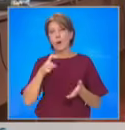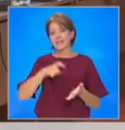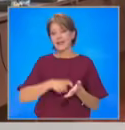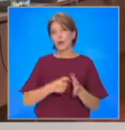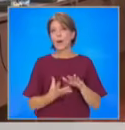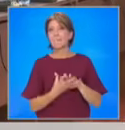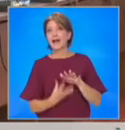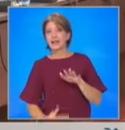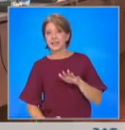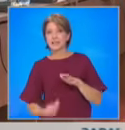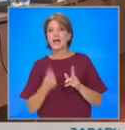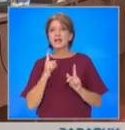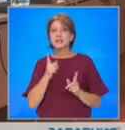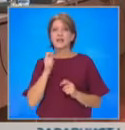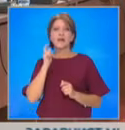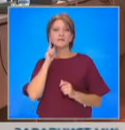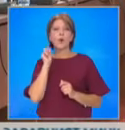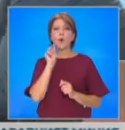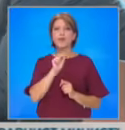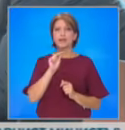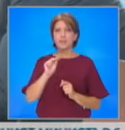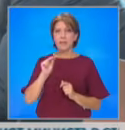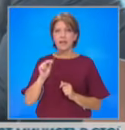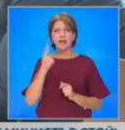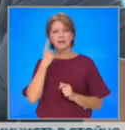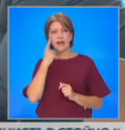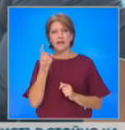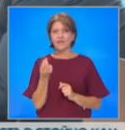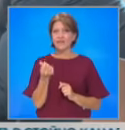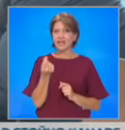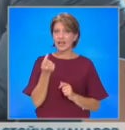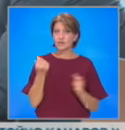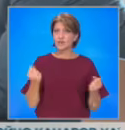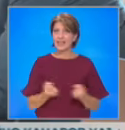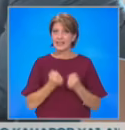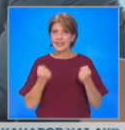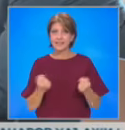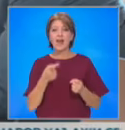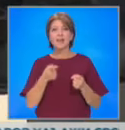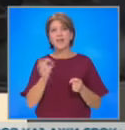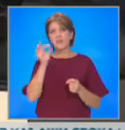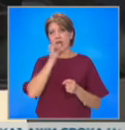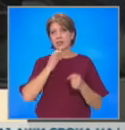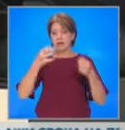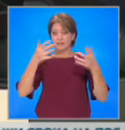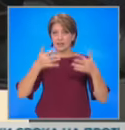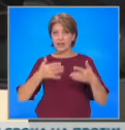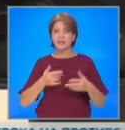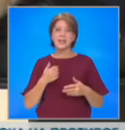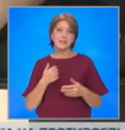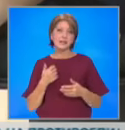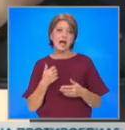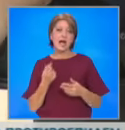за уведомления за съмнителни финансови операции. Те не съдържат данни за конкретни престъпления, уточниха от агенцията.